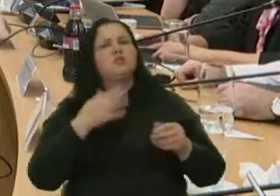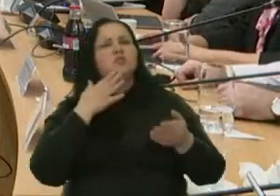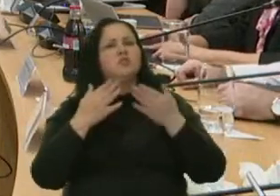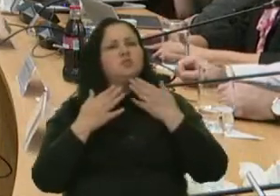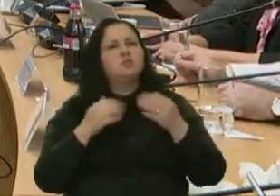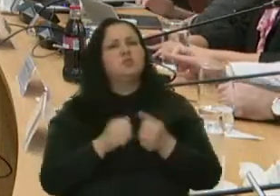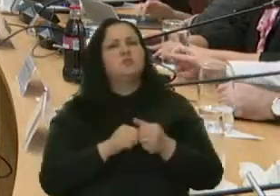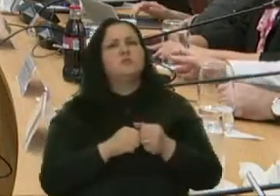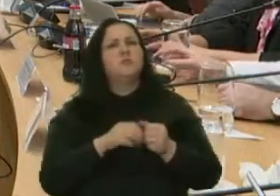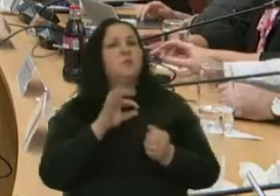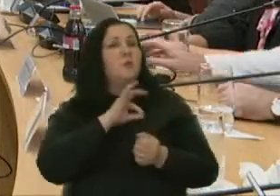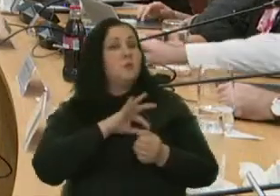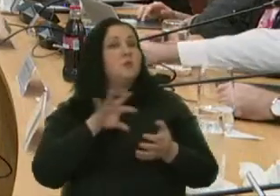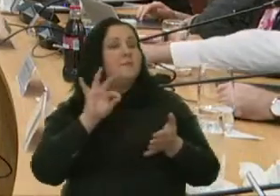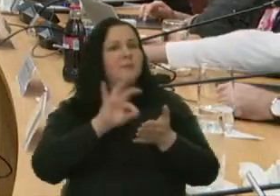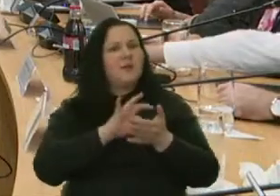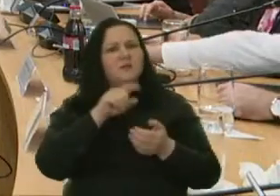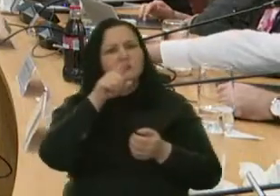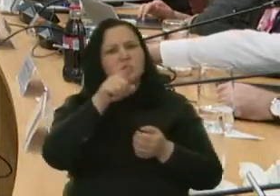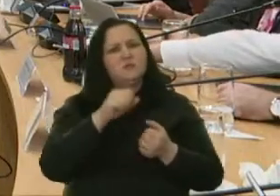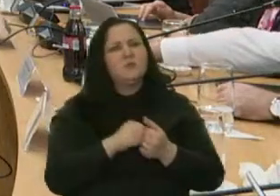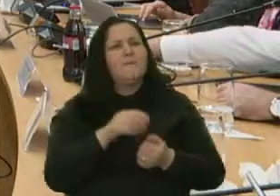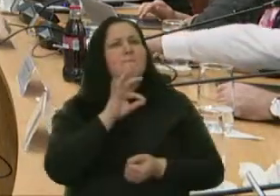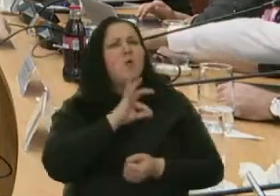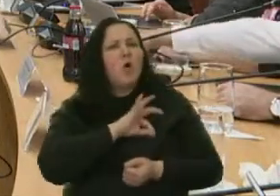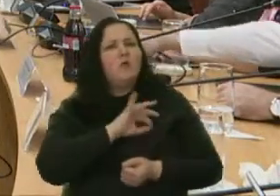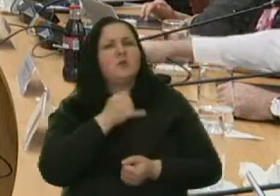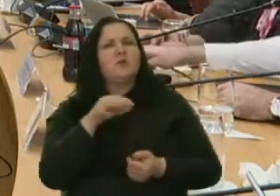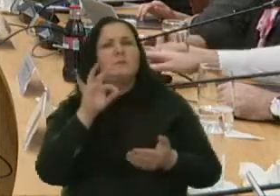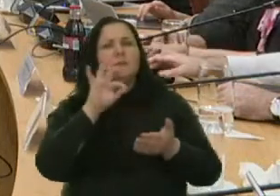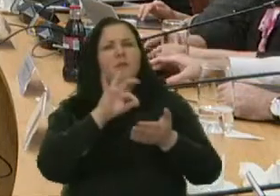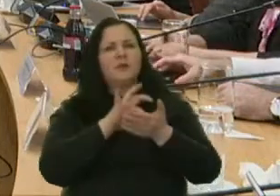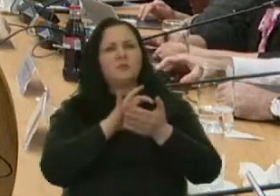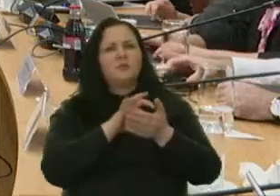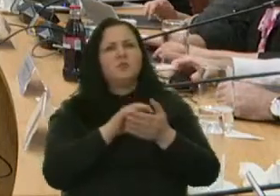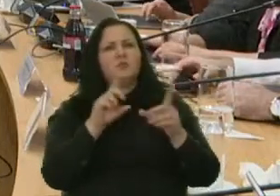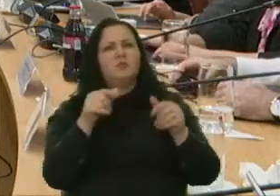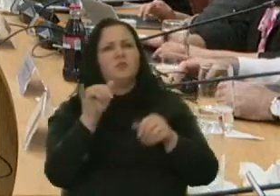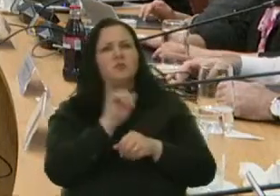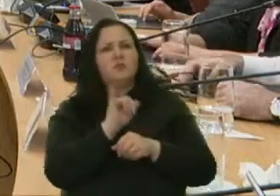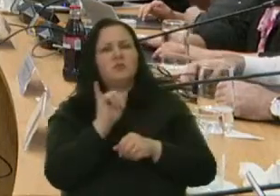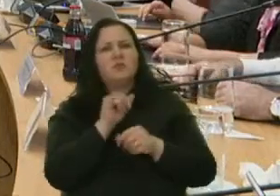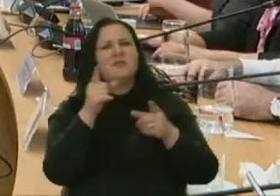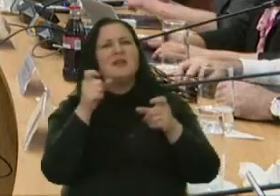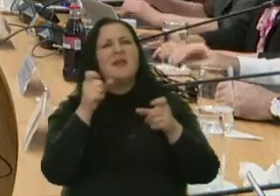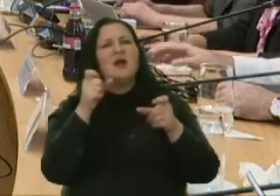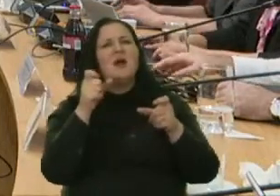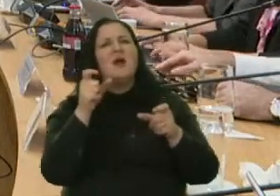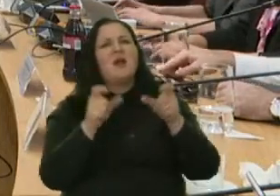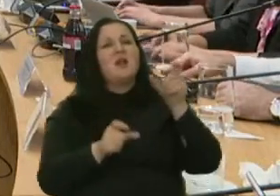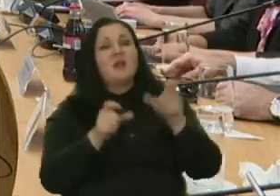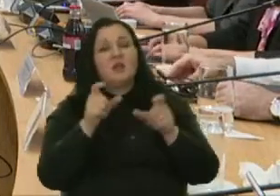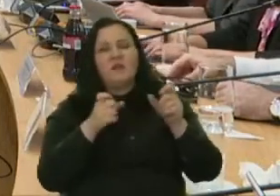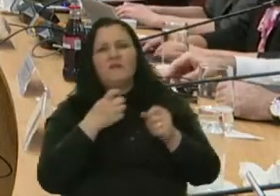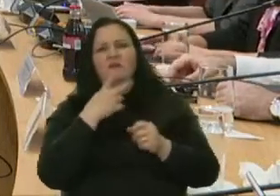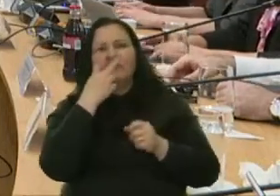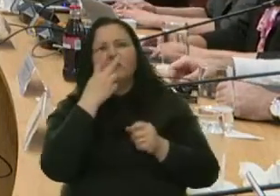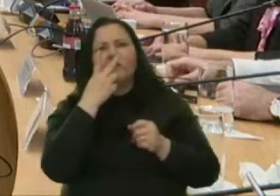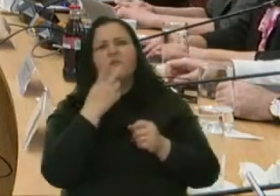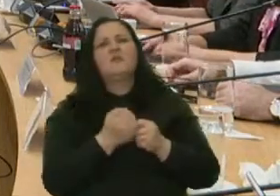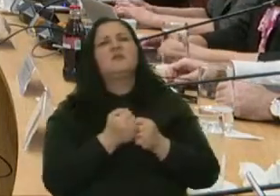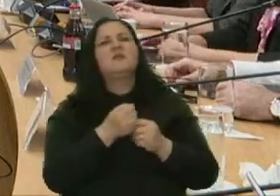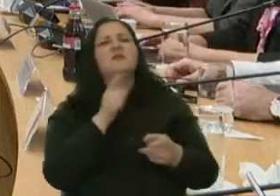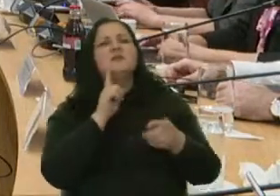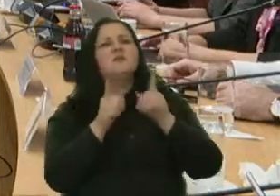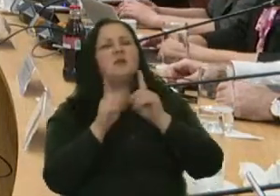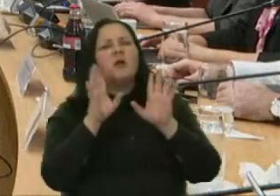profit și de prezența dumneavoastră profit și de prezența doamnei director de la creș având în vedere discuțiile care